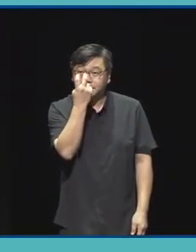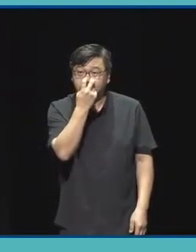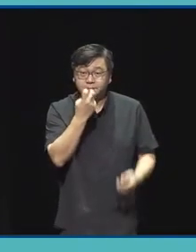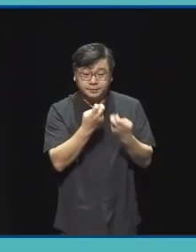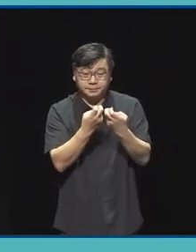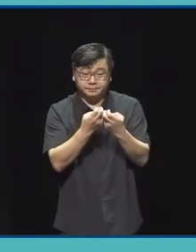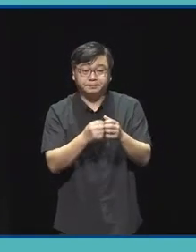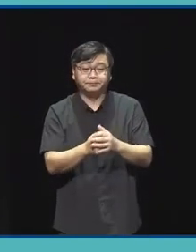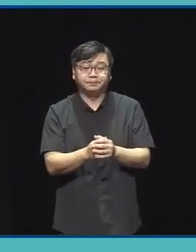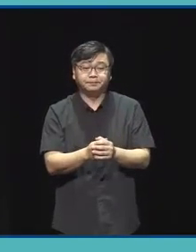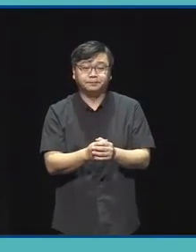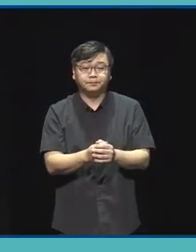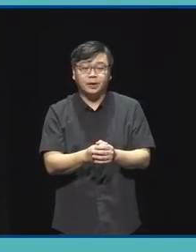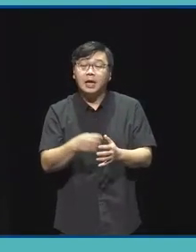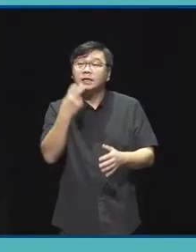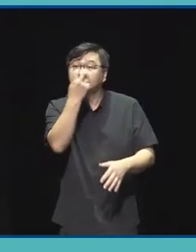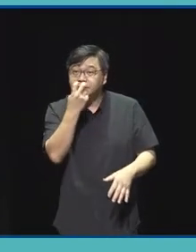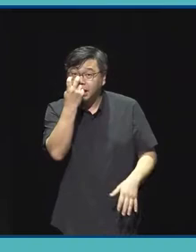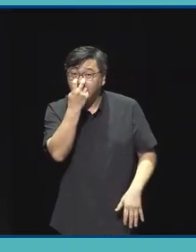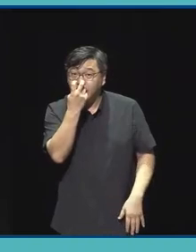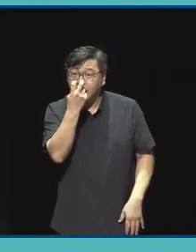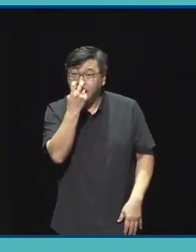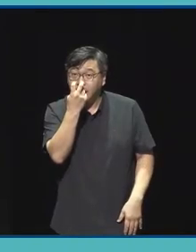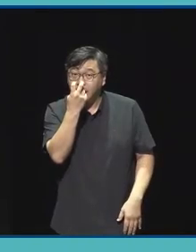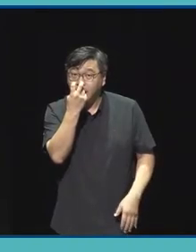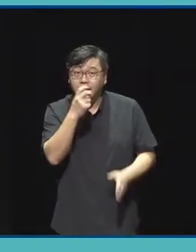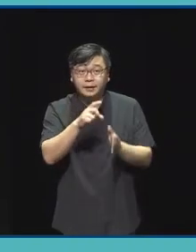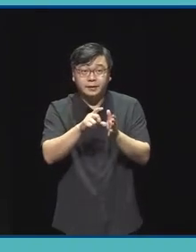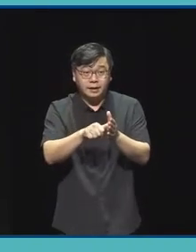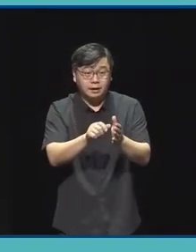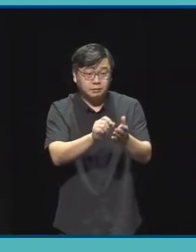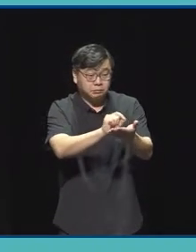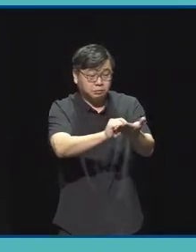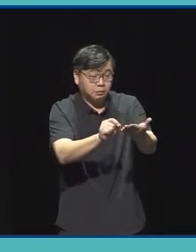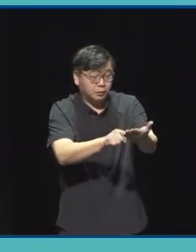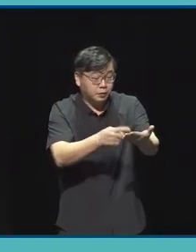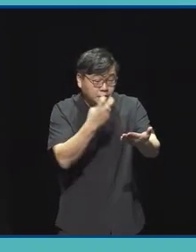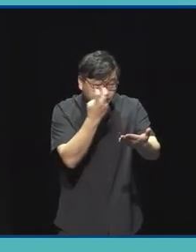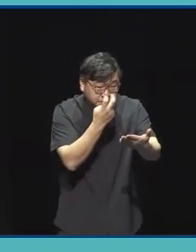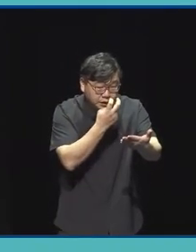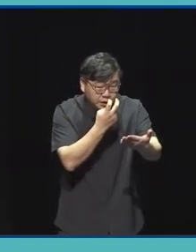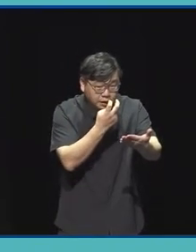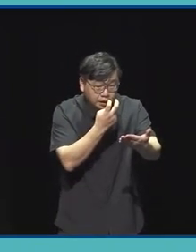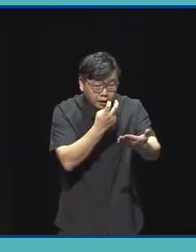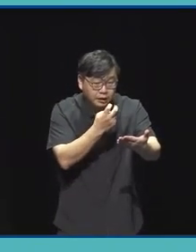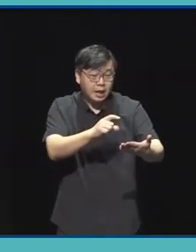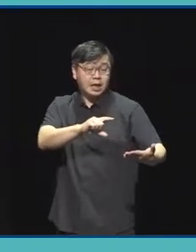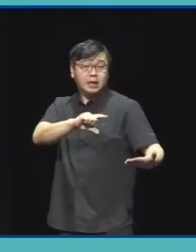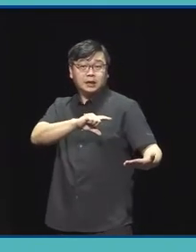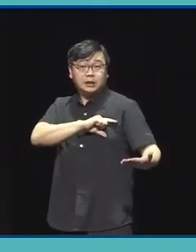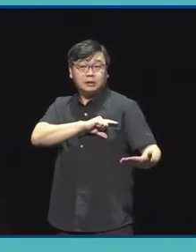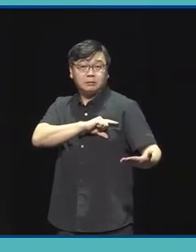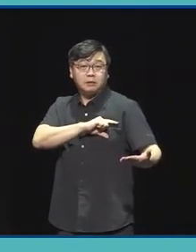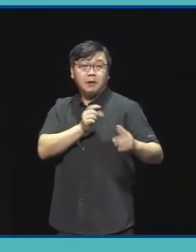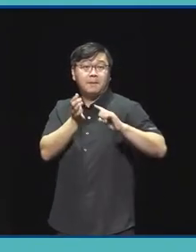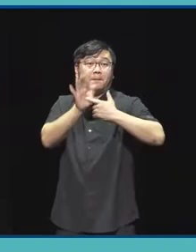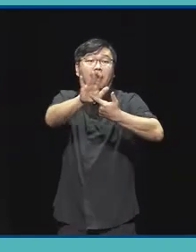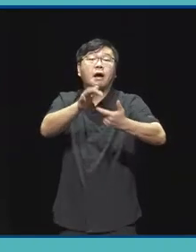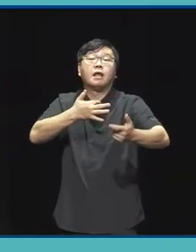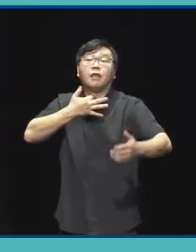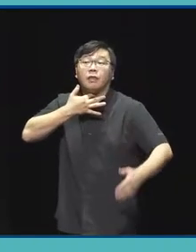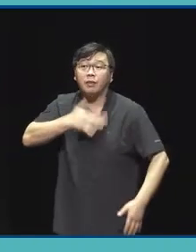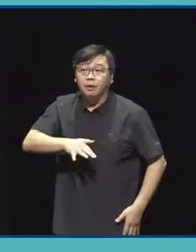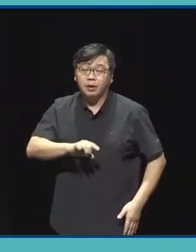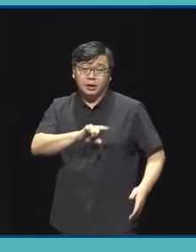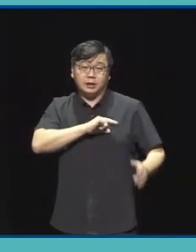작품 그 심사가 이제 그 이루어지게 되는데요. 그 해당 작품은 무기명 원고, 미발표 원고를 중심으로 저희가